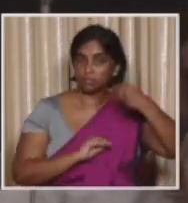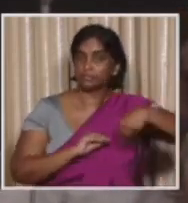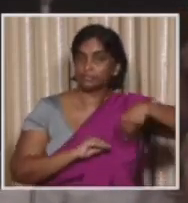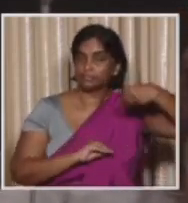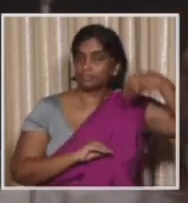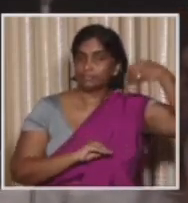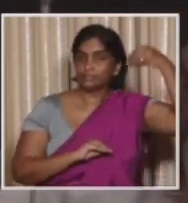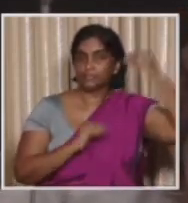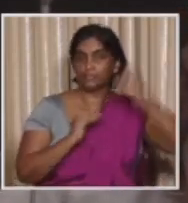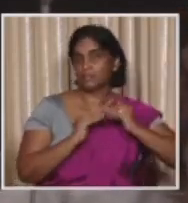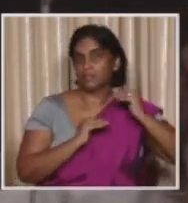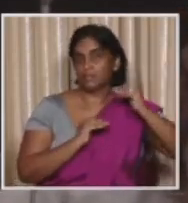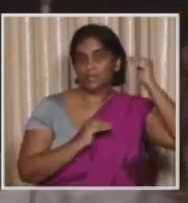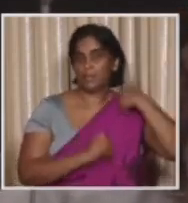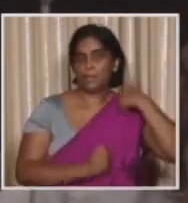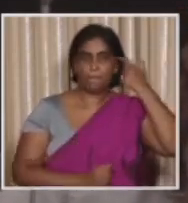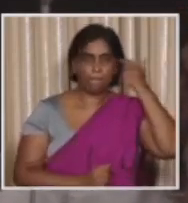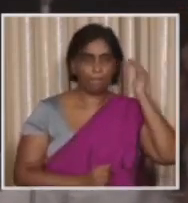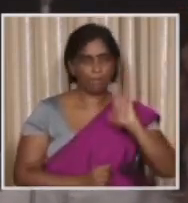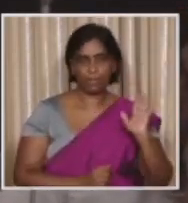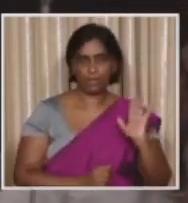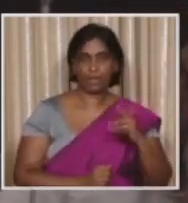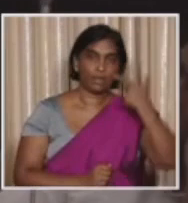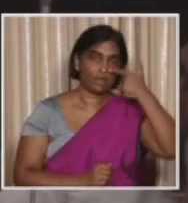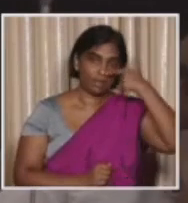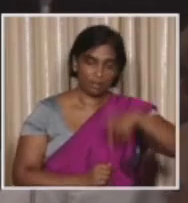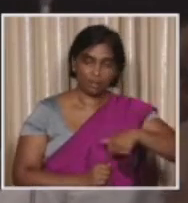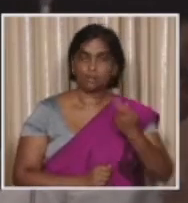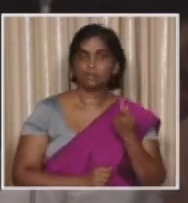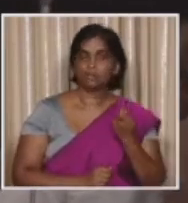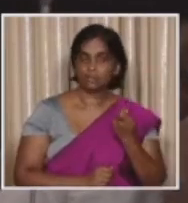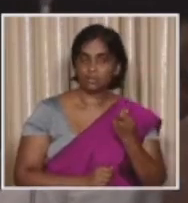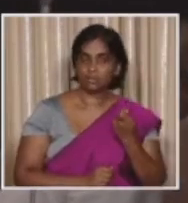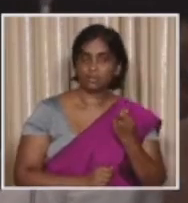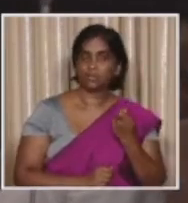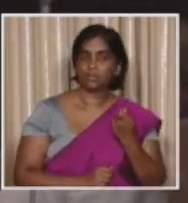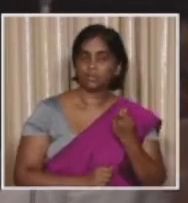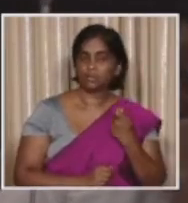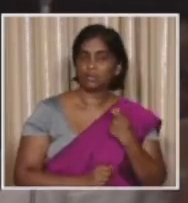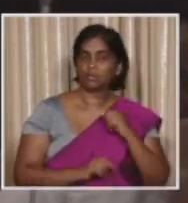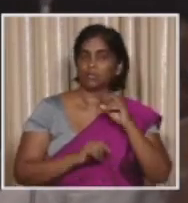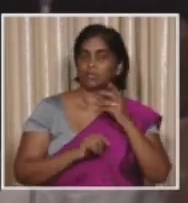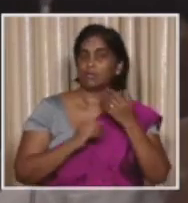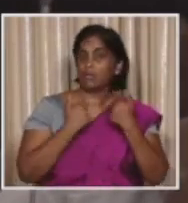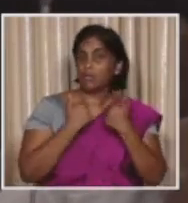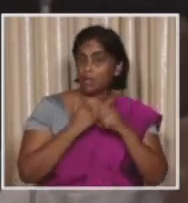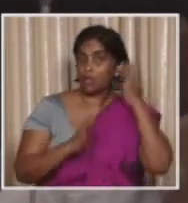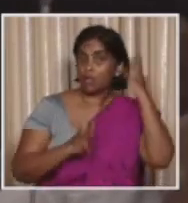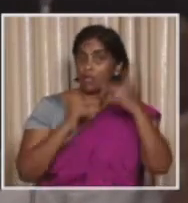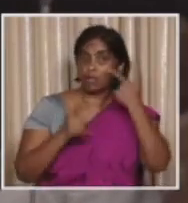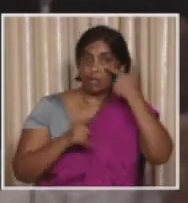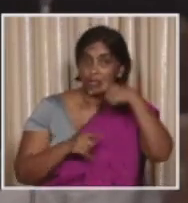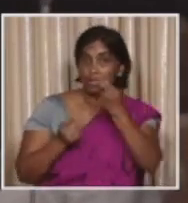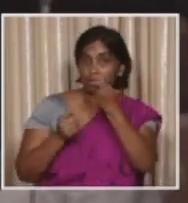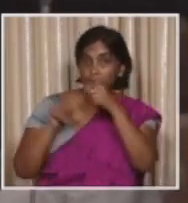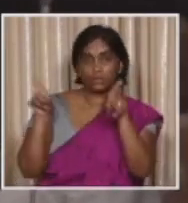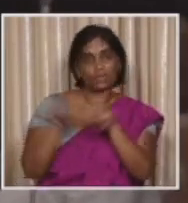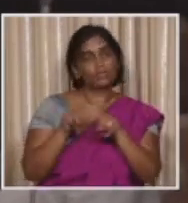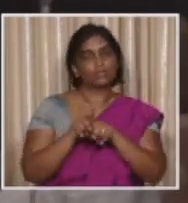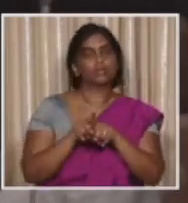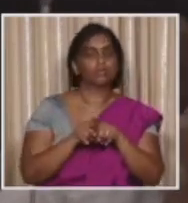කරගෙන වැඩි කරගෙන වැඩි කරගෙන යන. ඉන්ධන මිල අපි ගණනය කළ යුත්තේ ලෝකයේ තියෙන වෙළඳපොළේ මිලත්